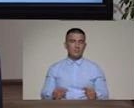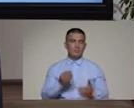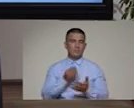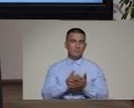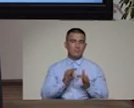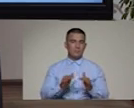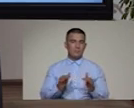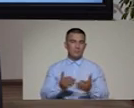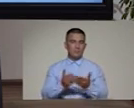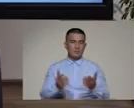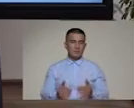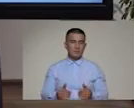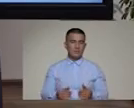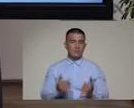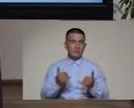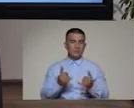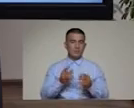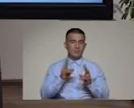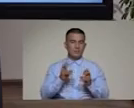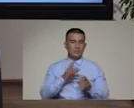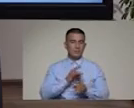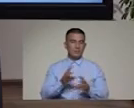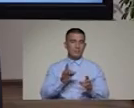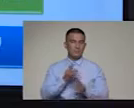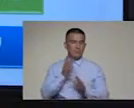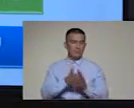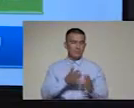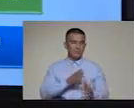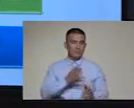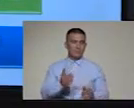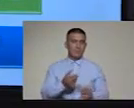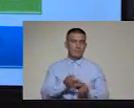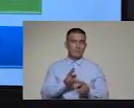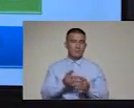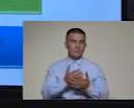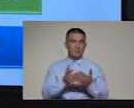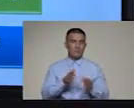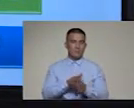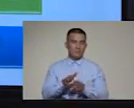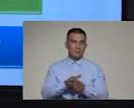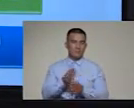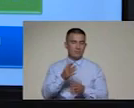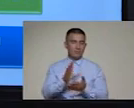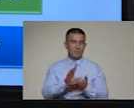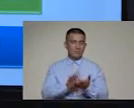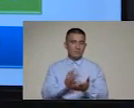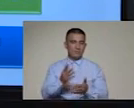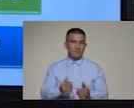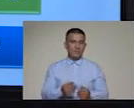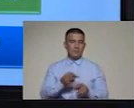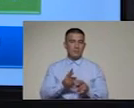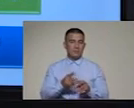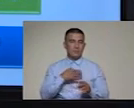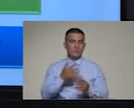Aziz o'quvchilar, bugungi mavzu sizlarga tushunarli bo'lgan bo'lsa, quyidagi topshiriqlarni yozib oling. Ya'ni,